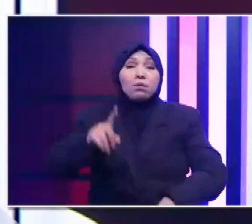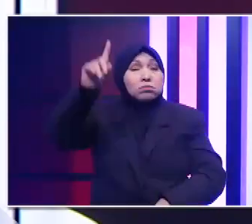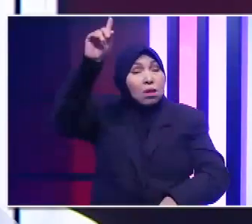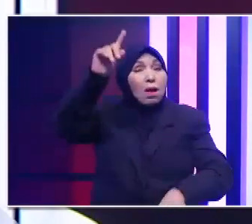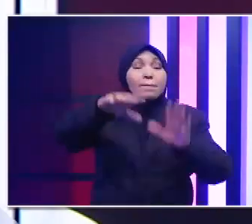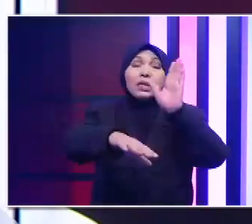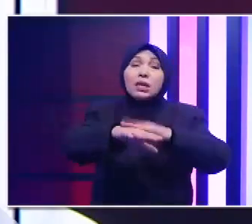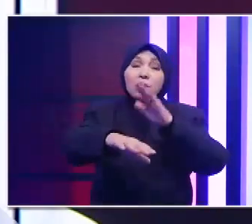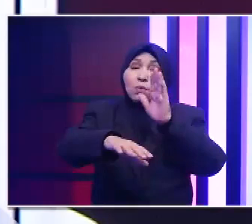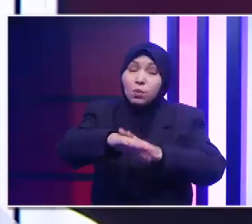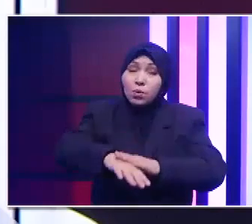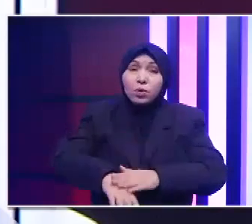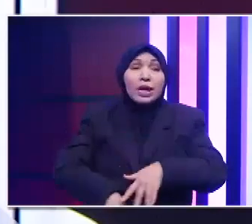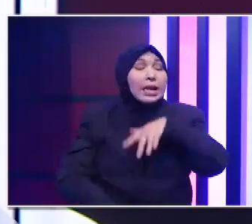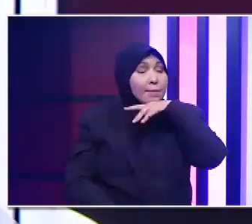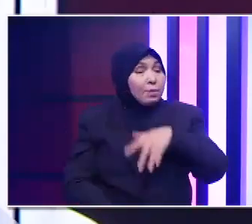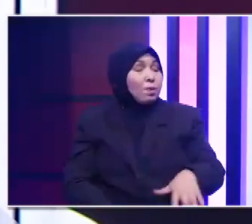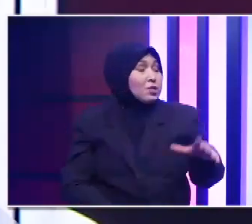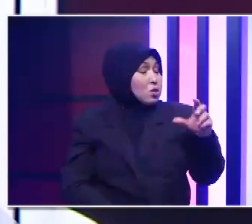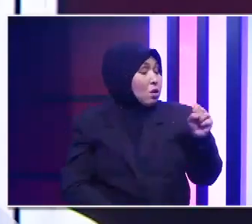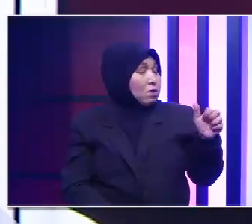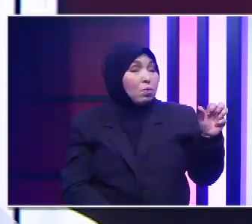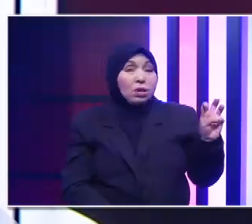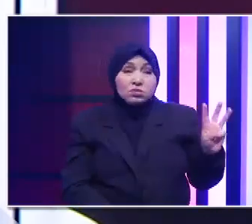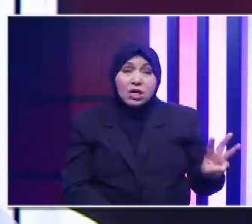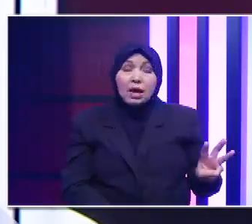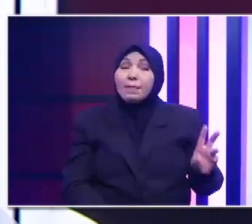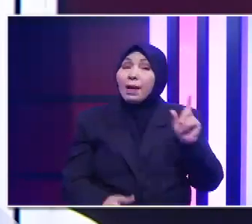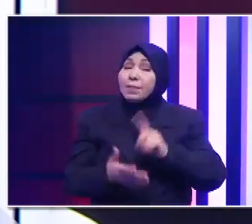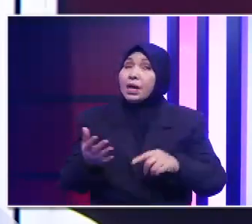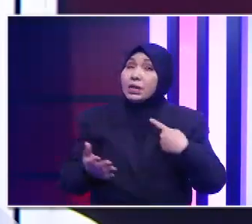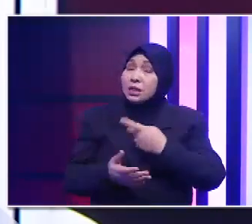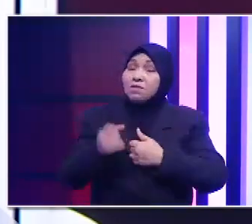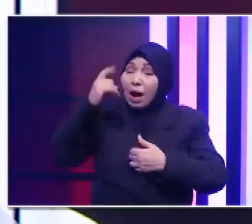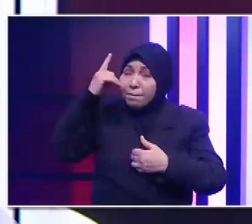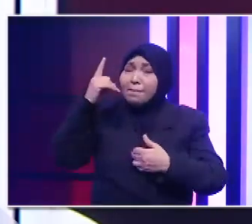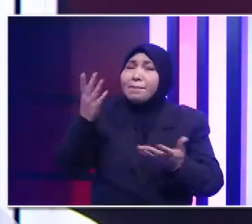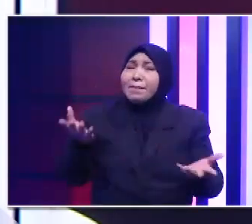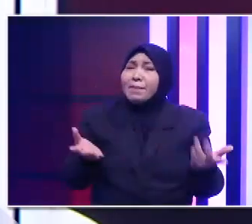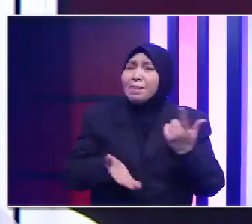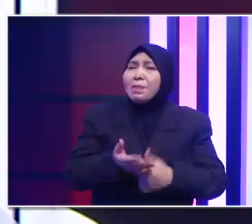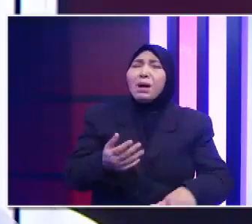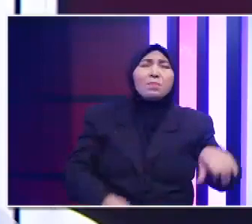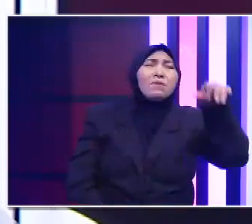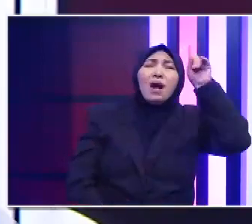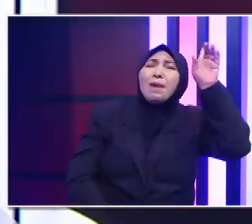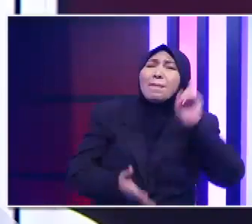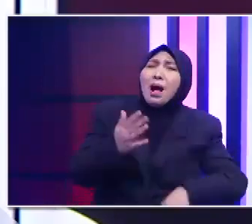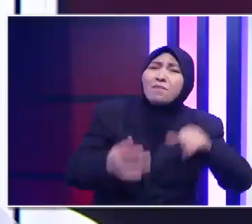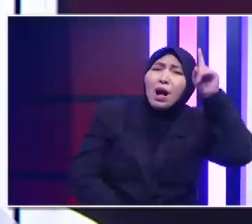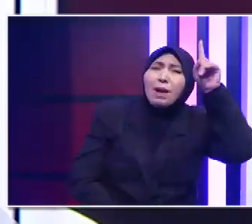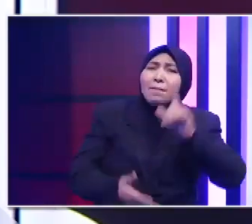menegur Nabi Shallallahu Alaihi Wasallam Hai HP yang kita boat Ayo kita faham bahwa